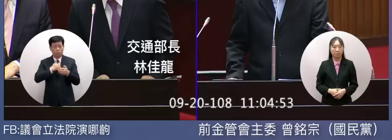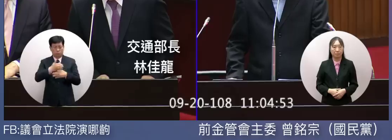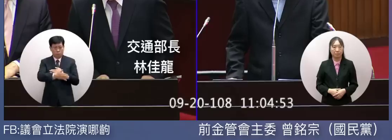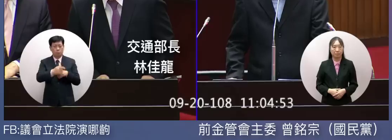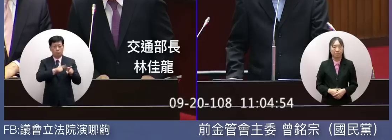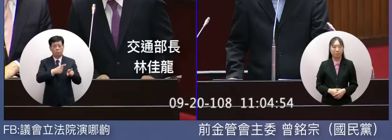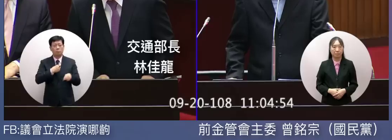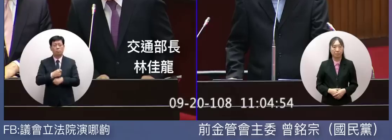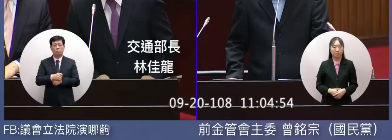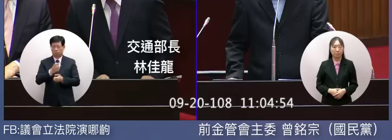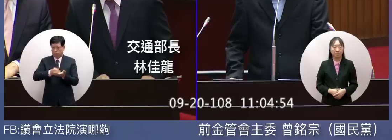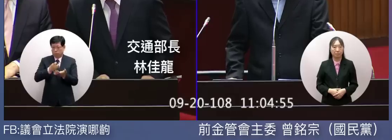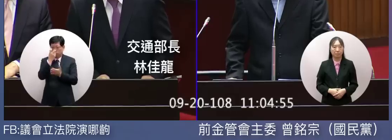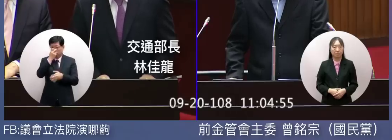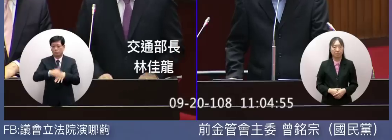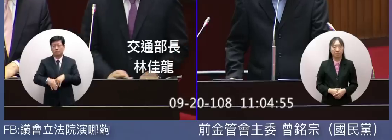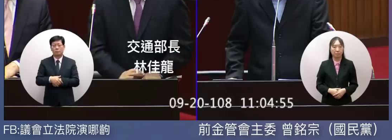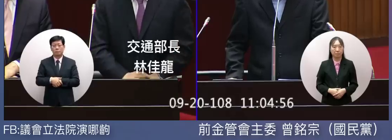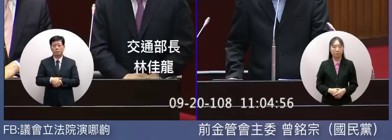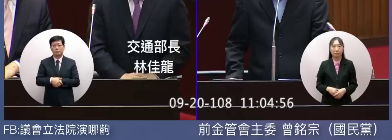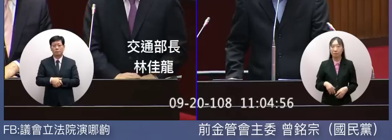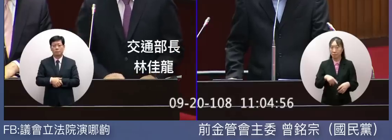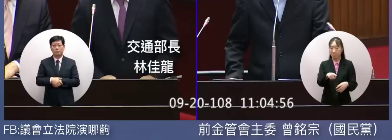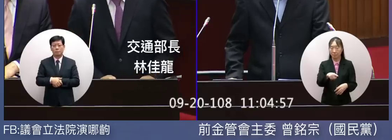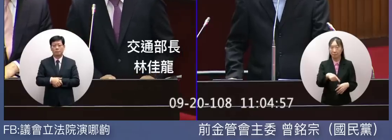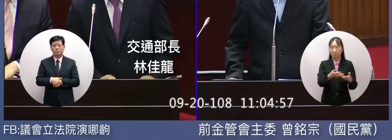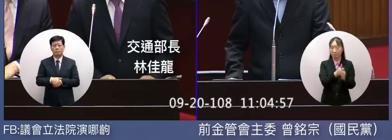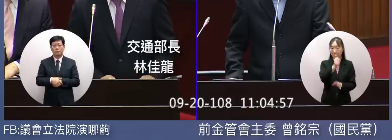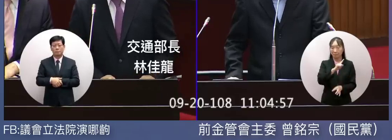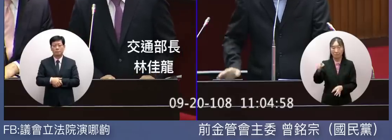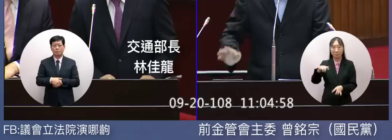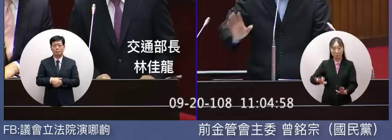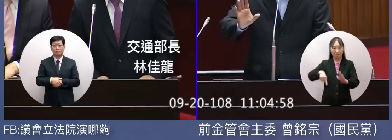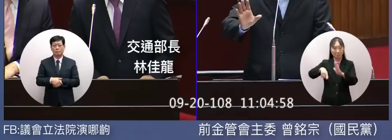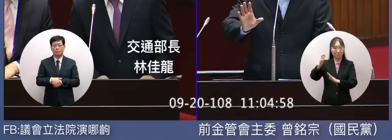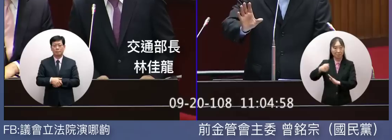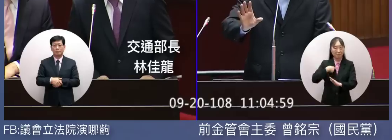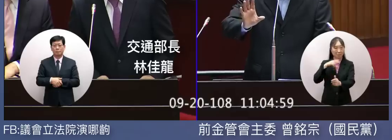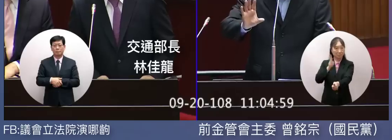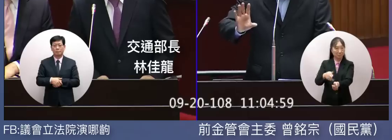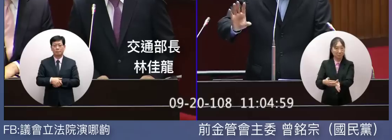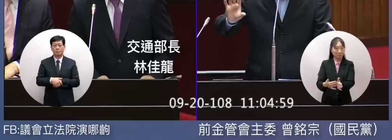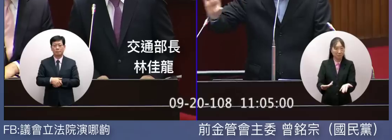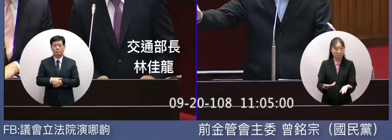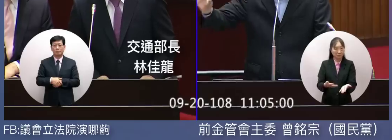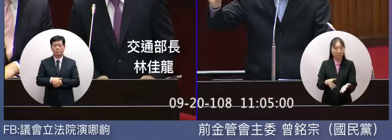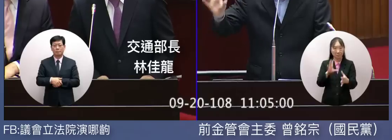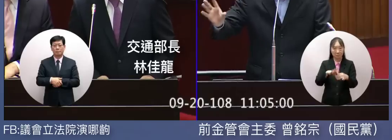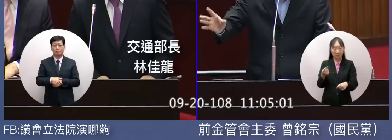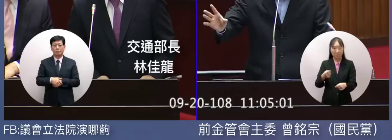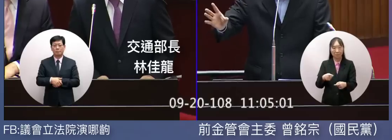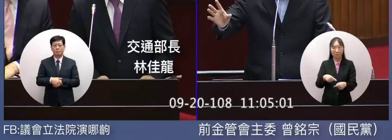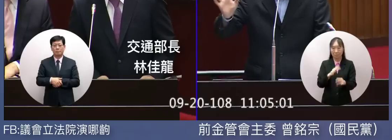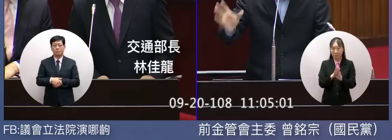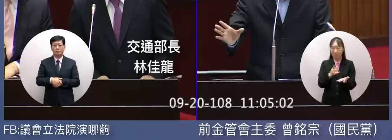来进行，也会严格审查。 所以部长院长已经下令了，所以已经通行证也